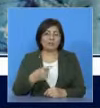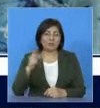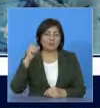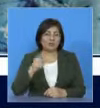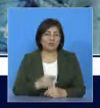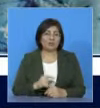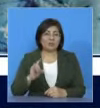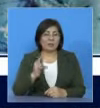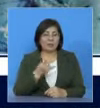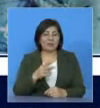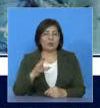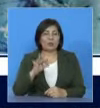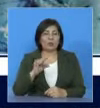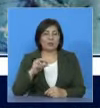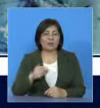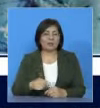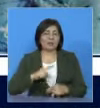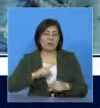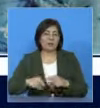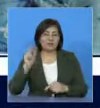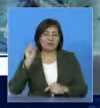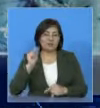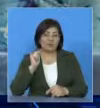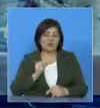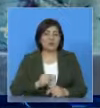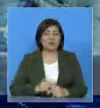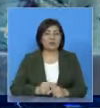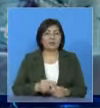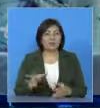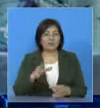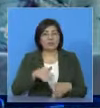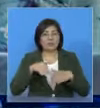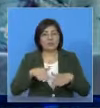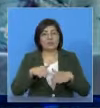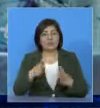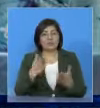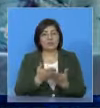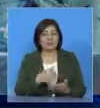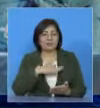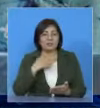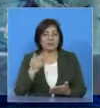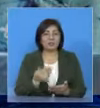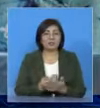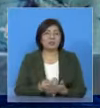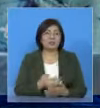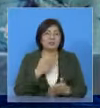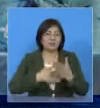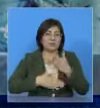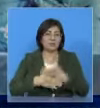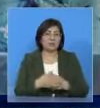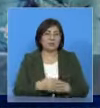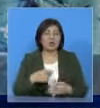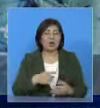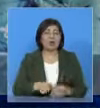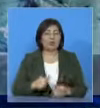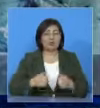небольшие купешки однако она быстро обучаема легко освоила навыки шитья хоть она имеет некоторые физические ограничения по ней не скажешь